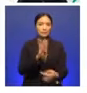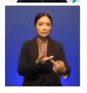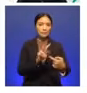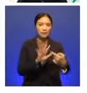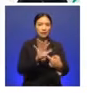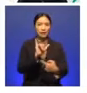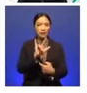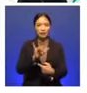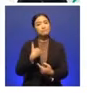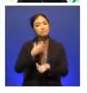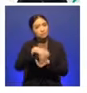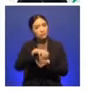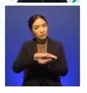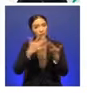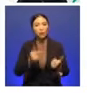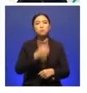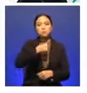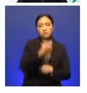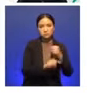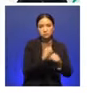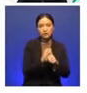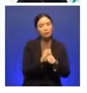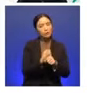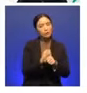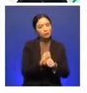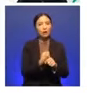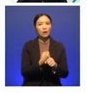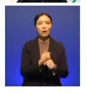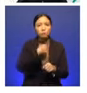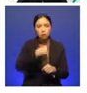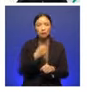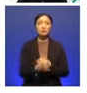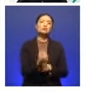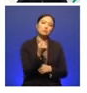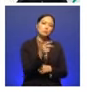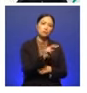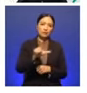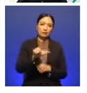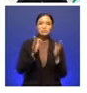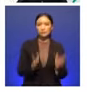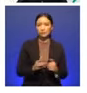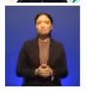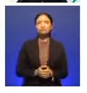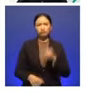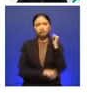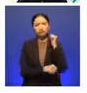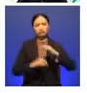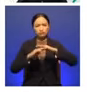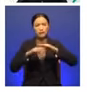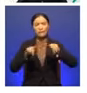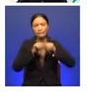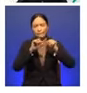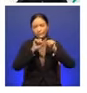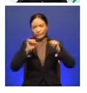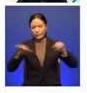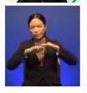อย่างที่ได้เรียนไปผู้สูงอายุ12ล้านคนนะครับได้รับเบี้ยยังชีพ600ถึง 1,000 บาทนะครับก็ต่ำกว่าเส้นความยากจนประมาณ3เท่านะฮะแ